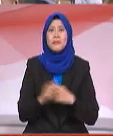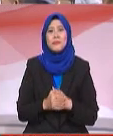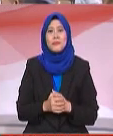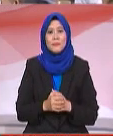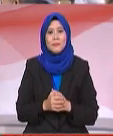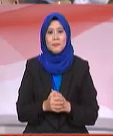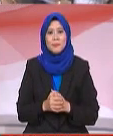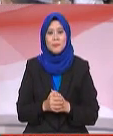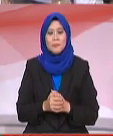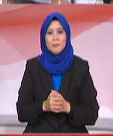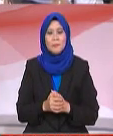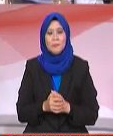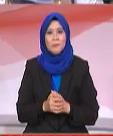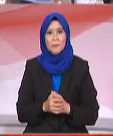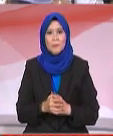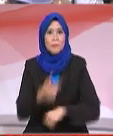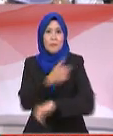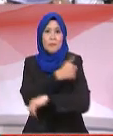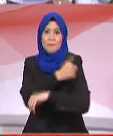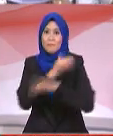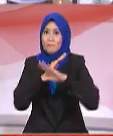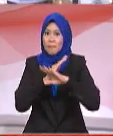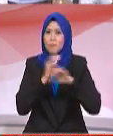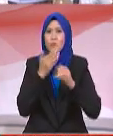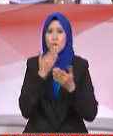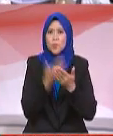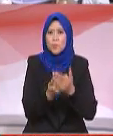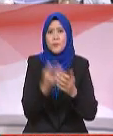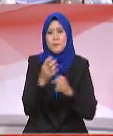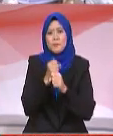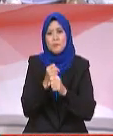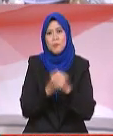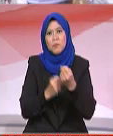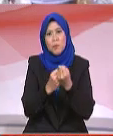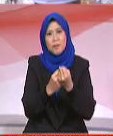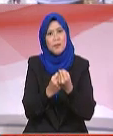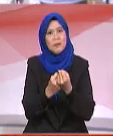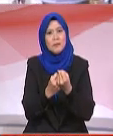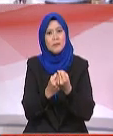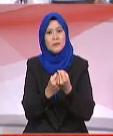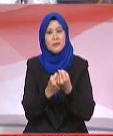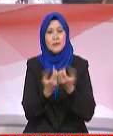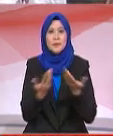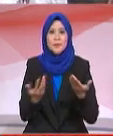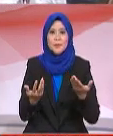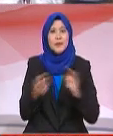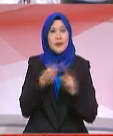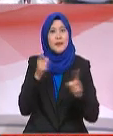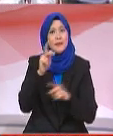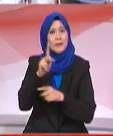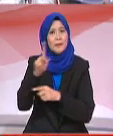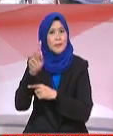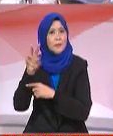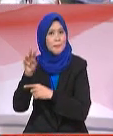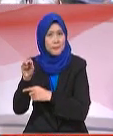baik lah kalau setiapnya kalau ni ada vaksin ni, dapat kemangan daripada tu kan. Daripada KKM memang saya